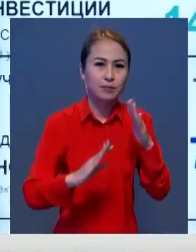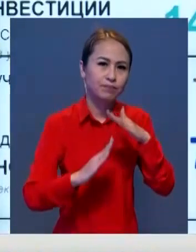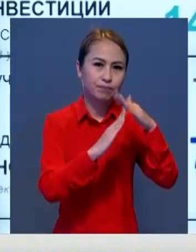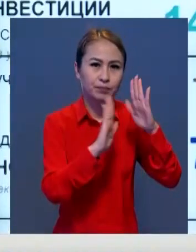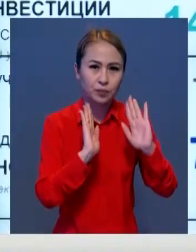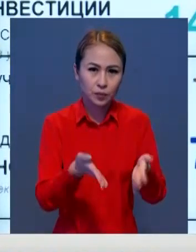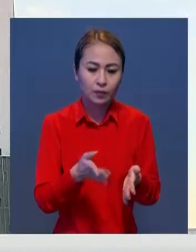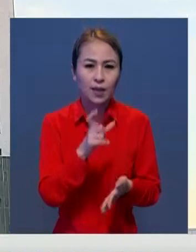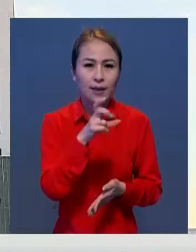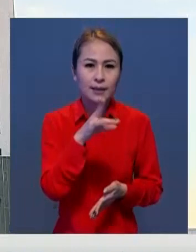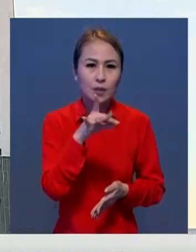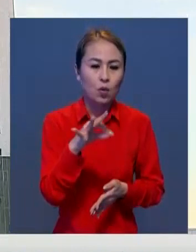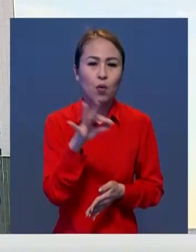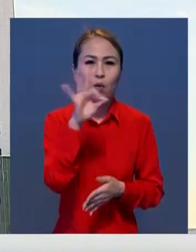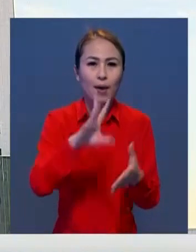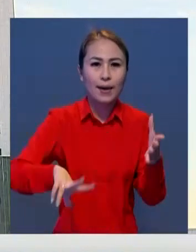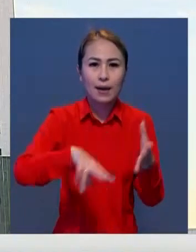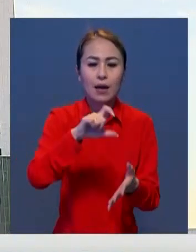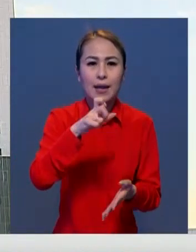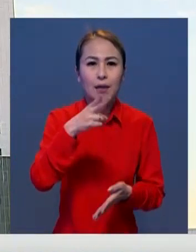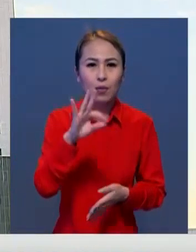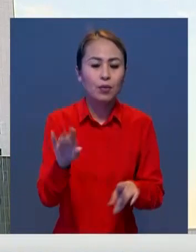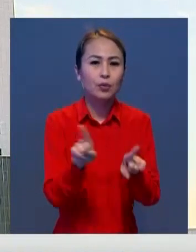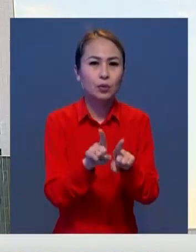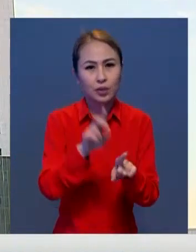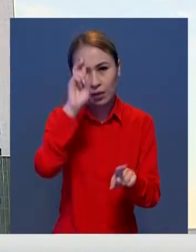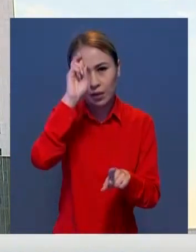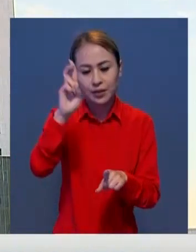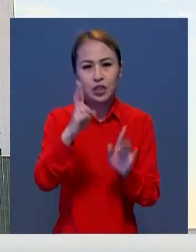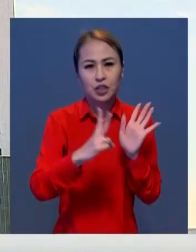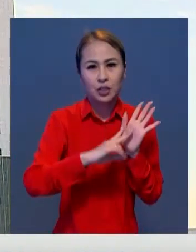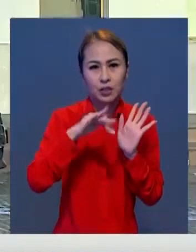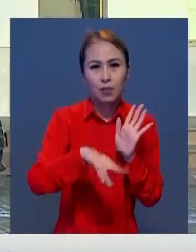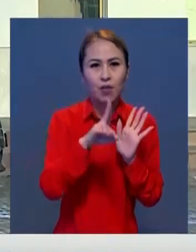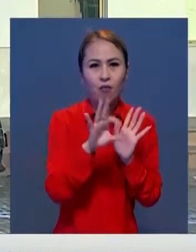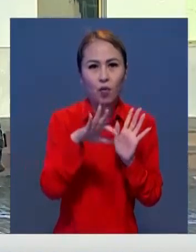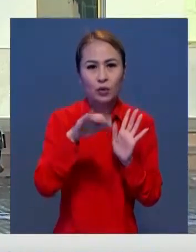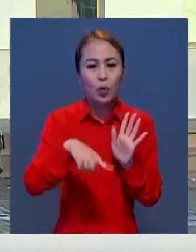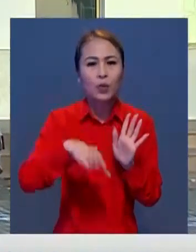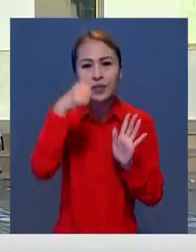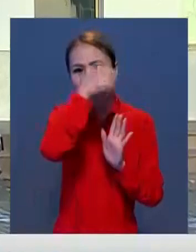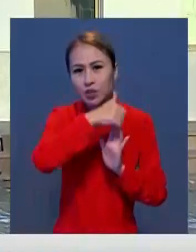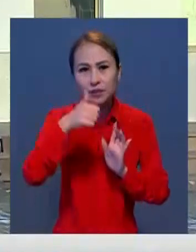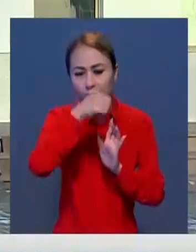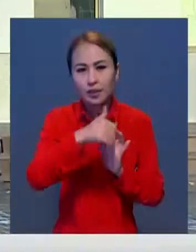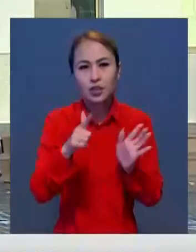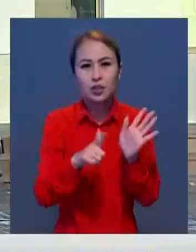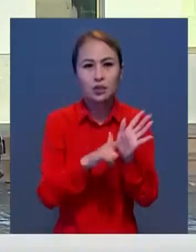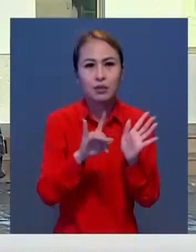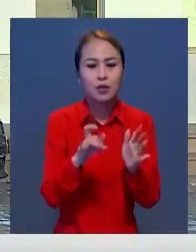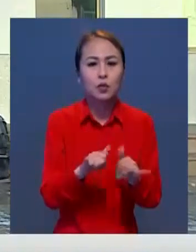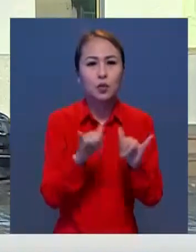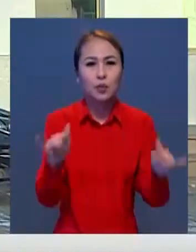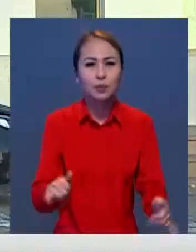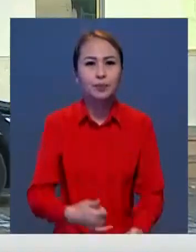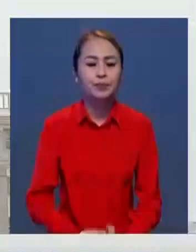Ал экстракорпоральды ұрықтандыруға мемлекет тарапынан 7000 квота бөлінеді. Бұл жылдағы көрсеткіштен 7 есе көп. Рауан